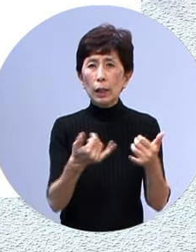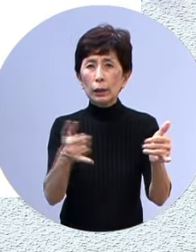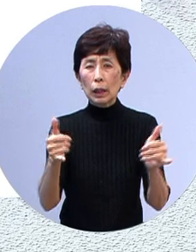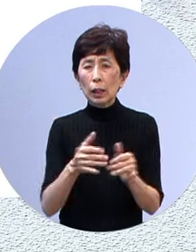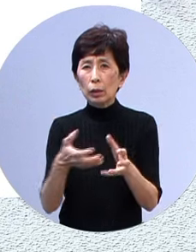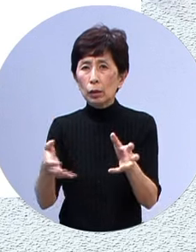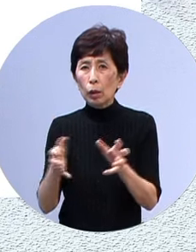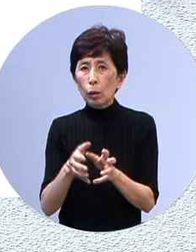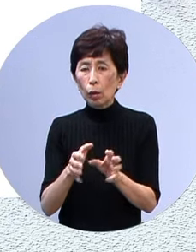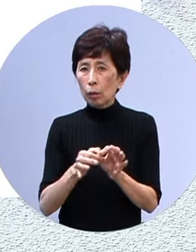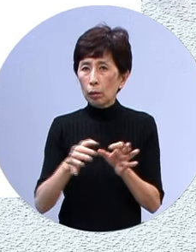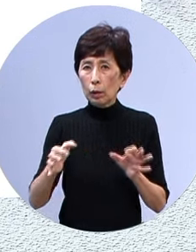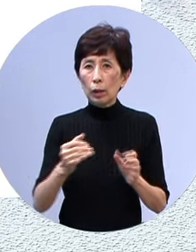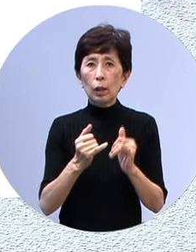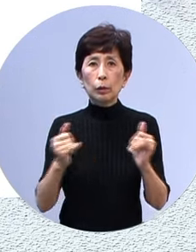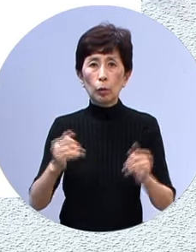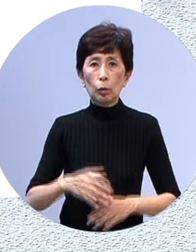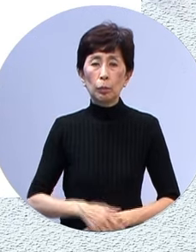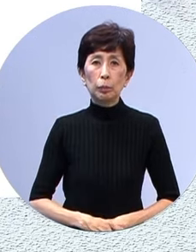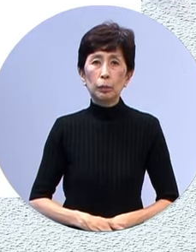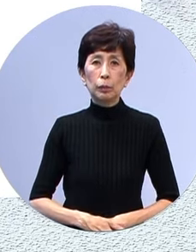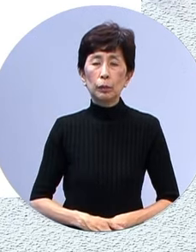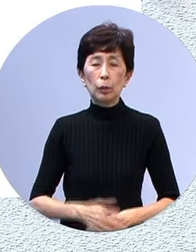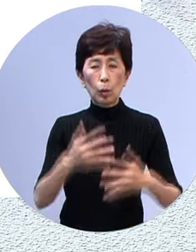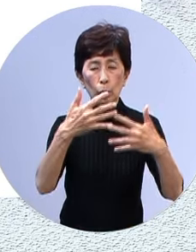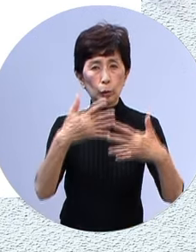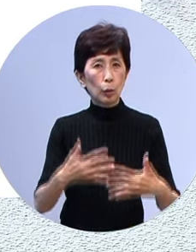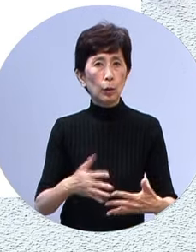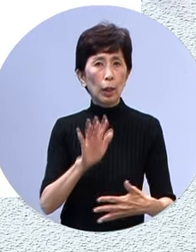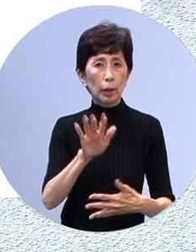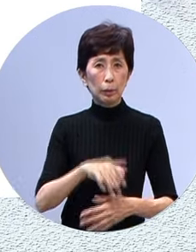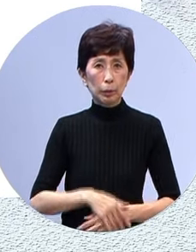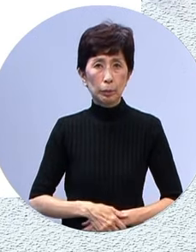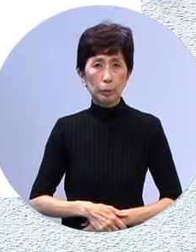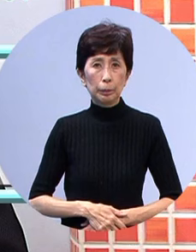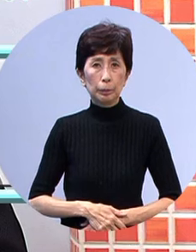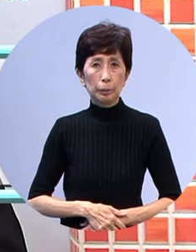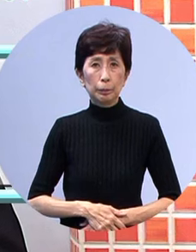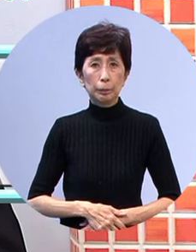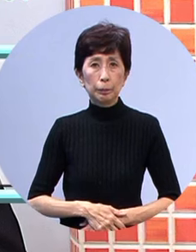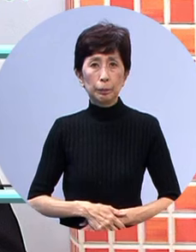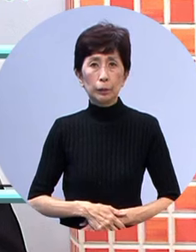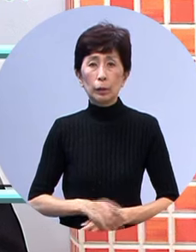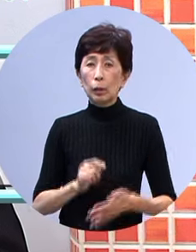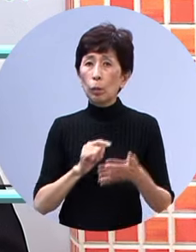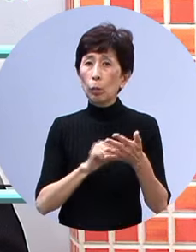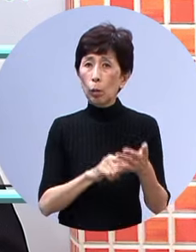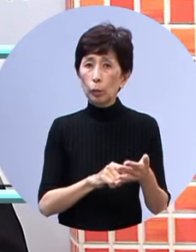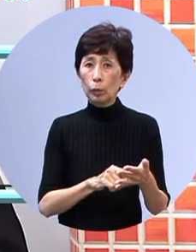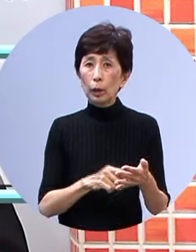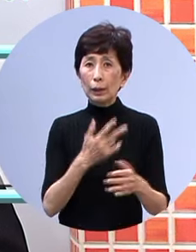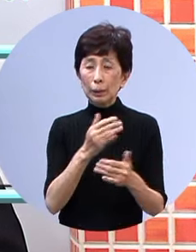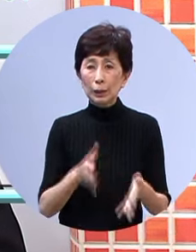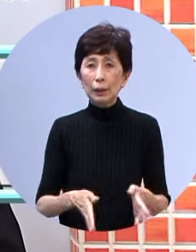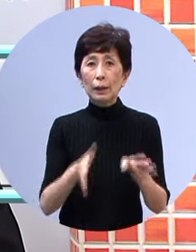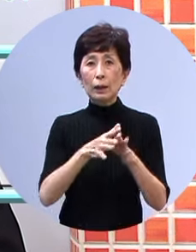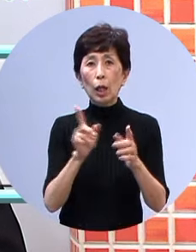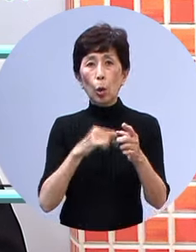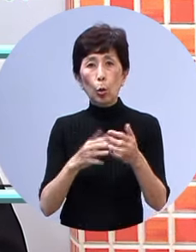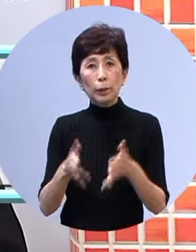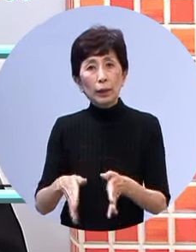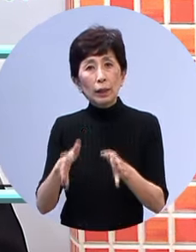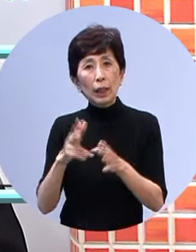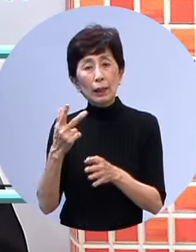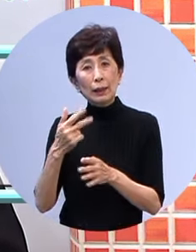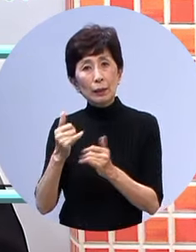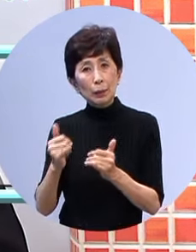会的勢力に該当しない方であることが応募要件となります。申し込みは市民センター、公民館、市